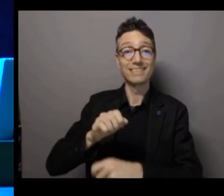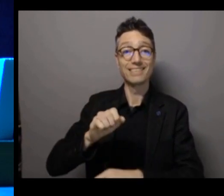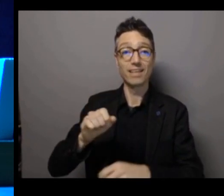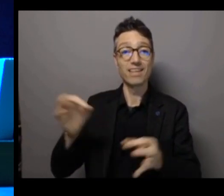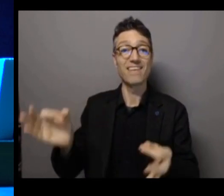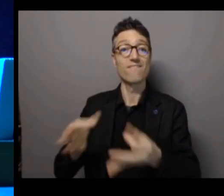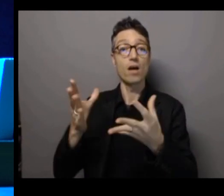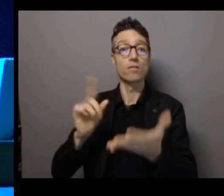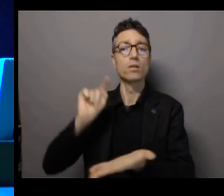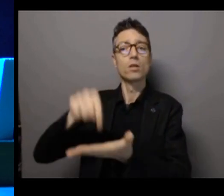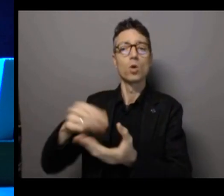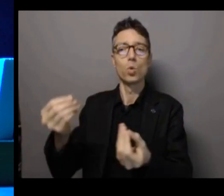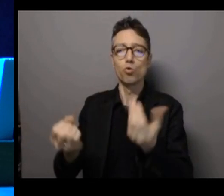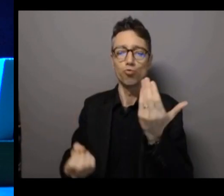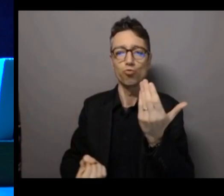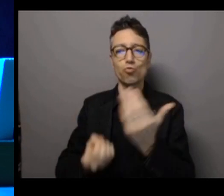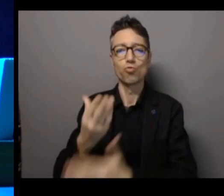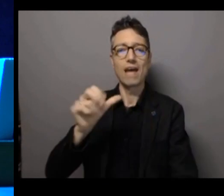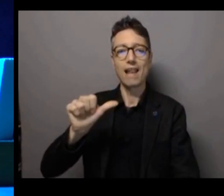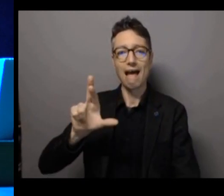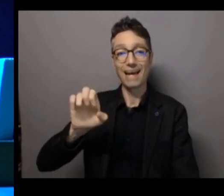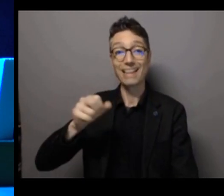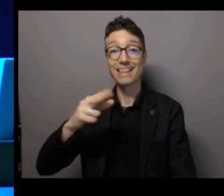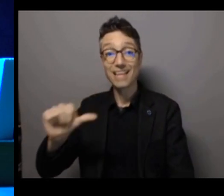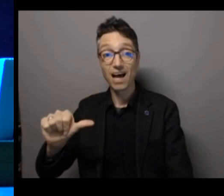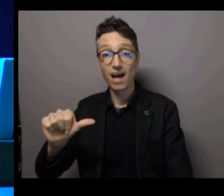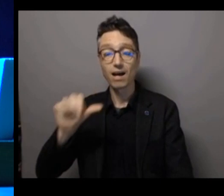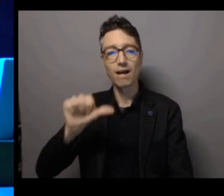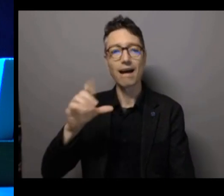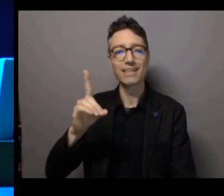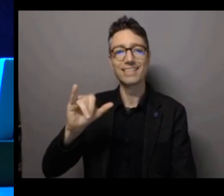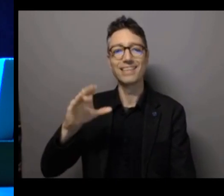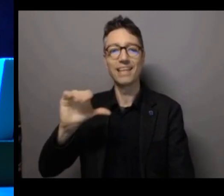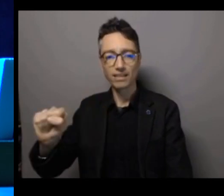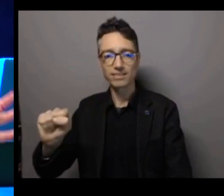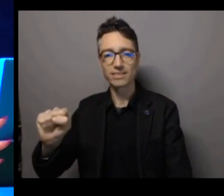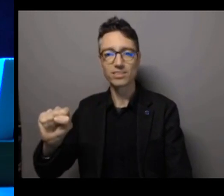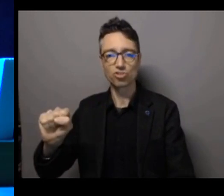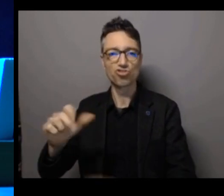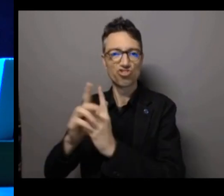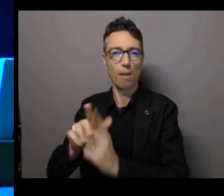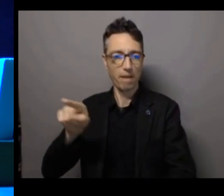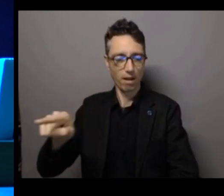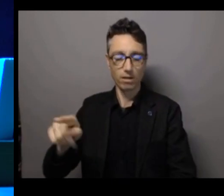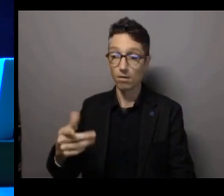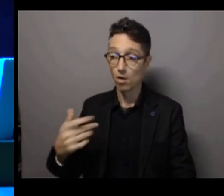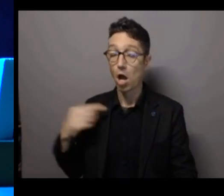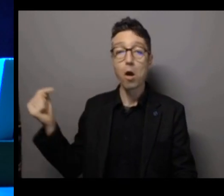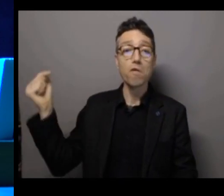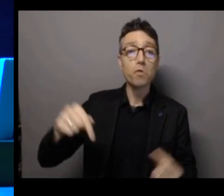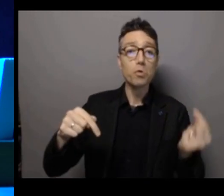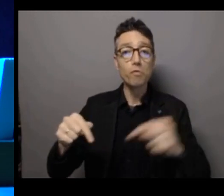testé l'approche du site de compétition en arrivant par plusieurs moyens de transport. Les uns sont arrivés par le tram, certains en